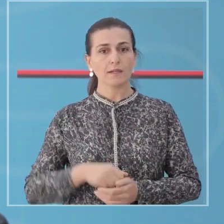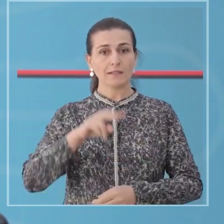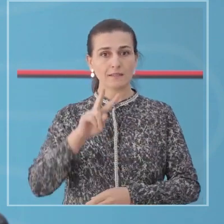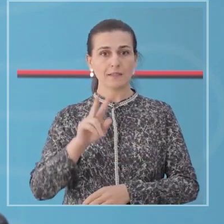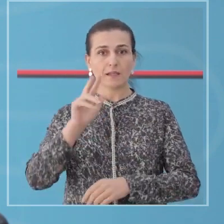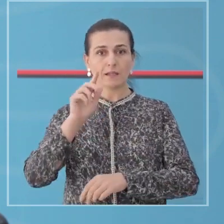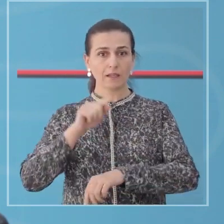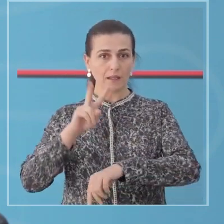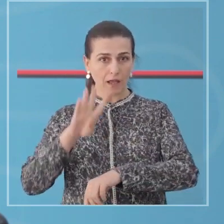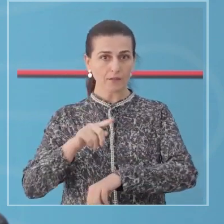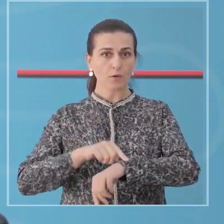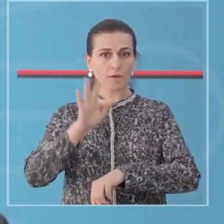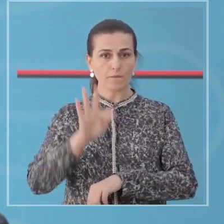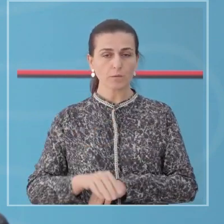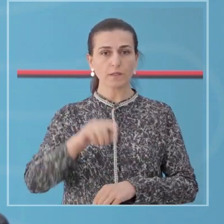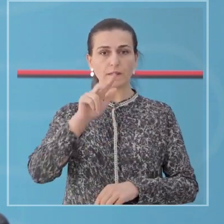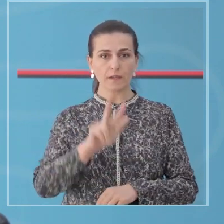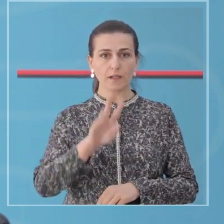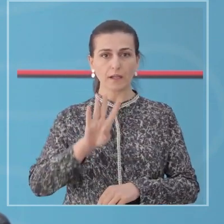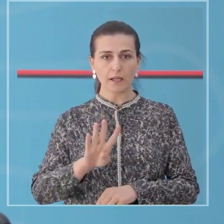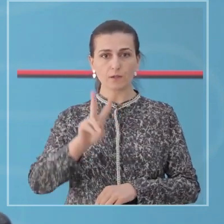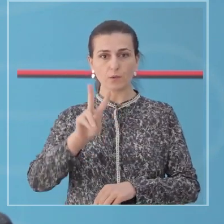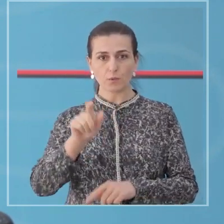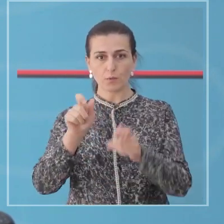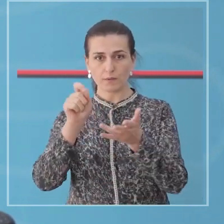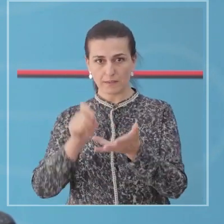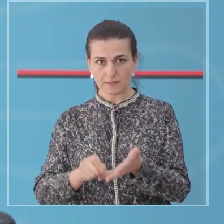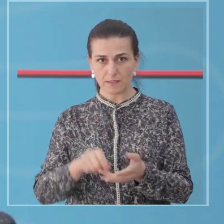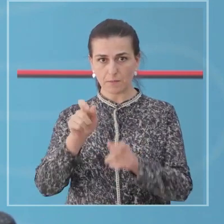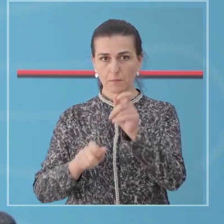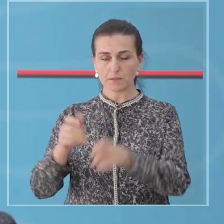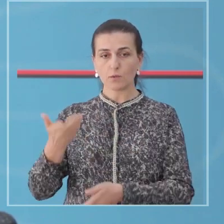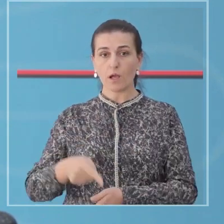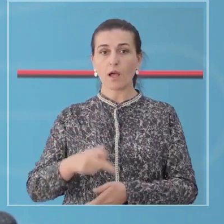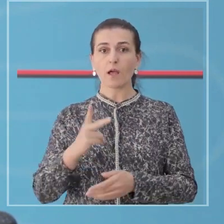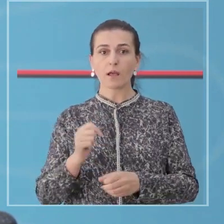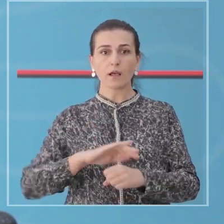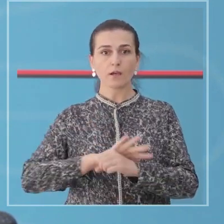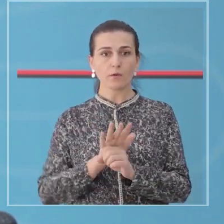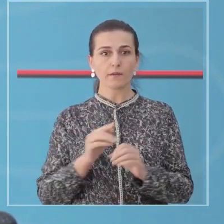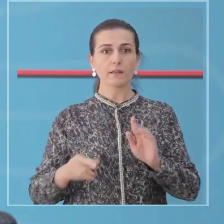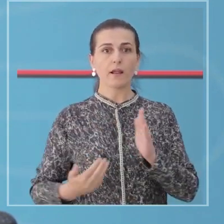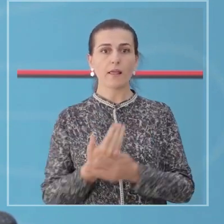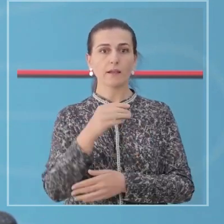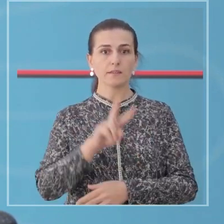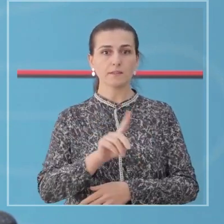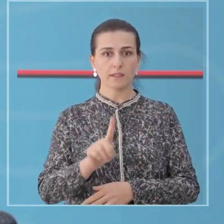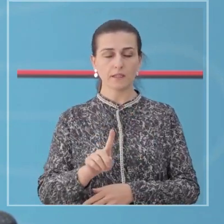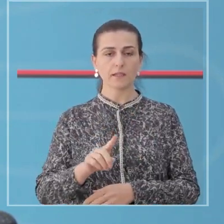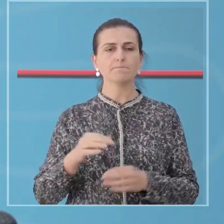24 orëve të fundit janë kryer 243 testime, nga të cilët janë konfirmuar 21 raste